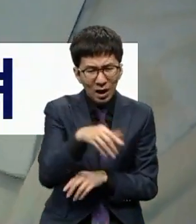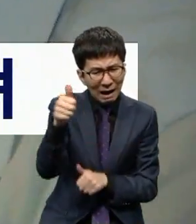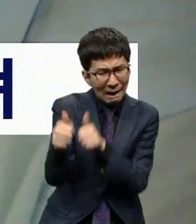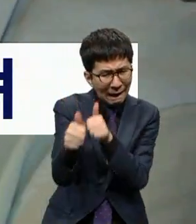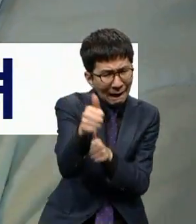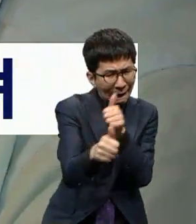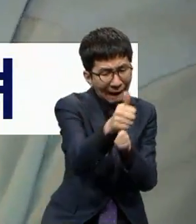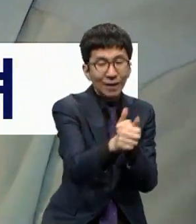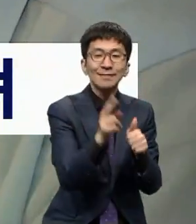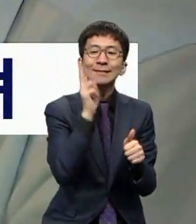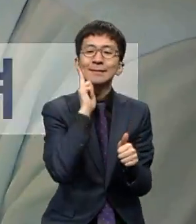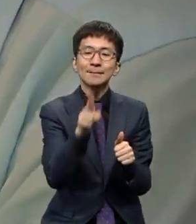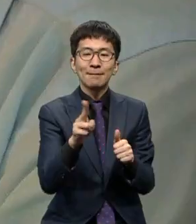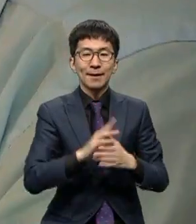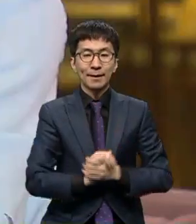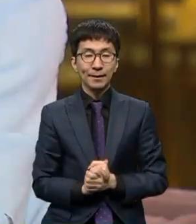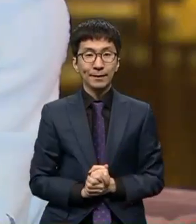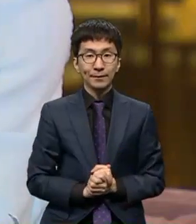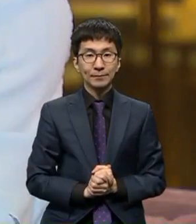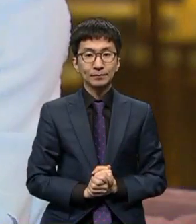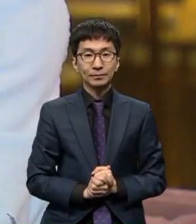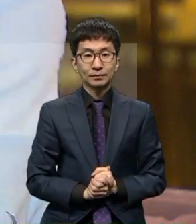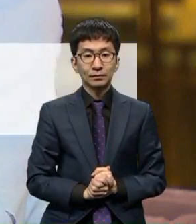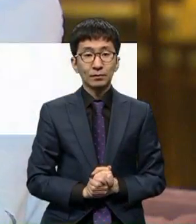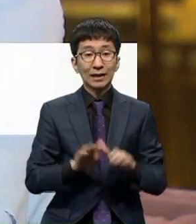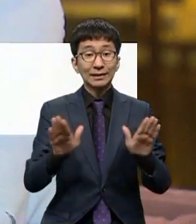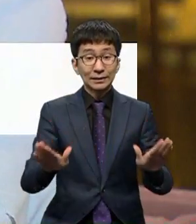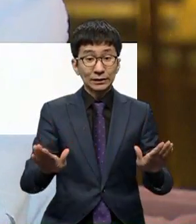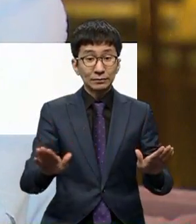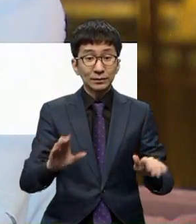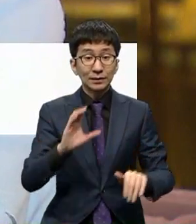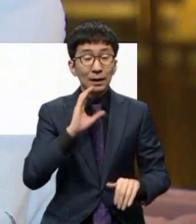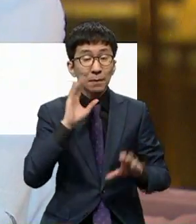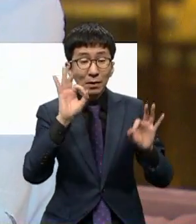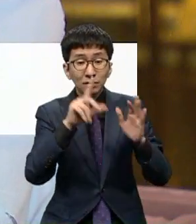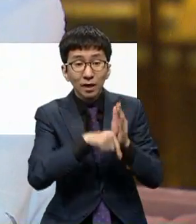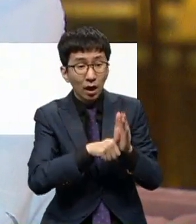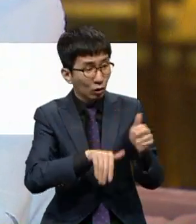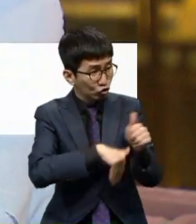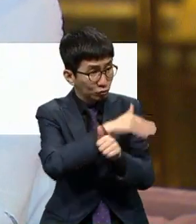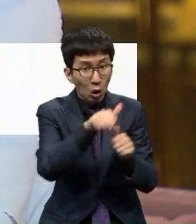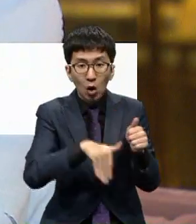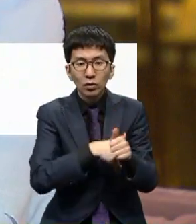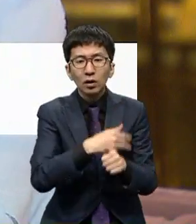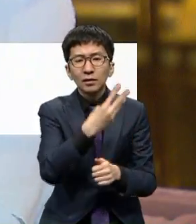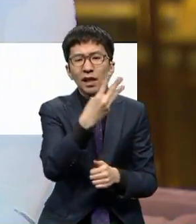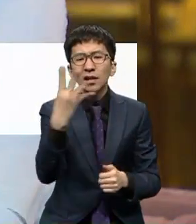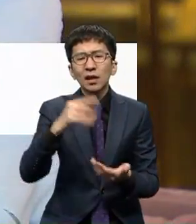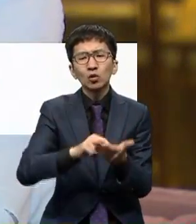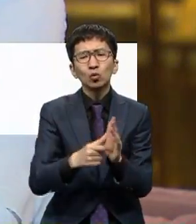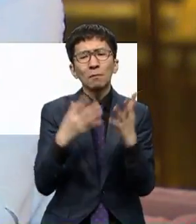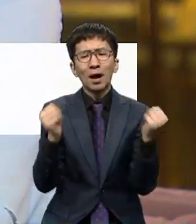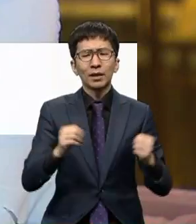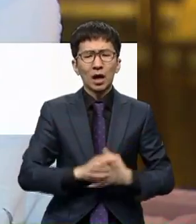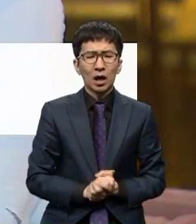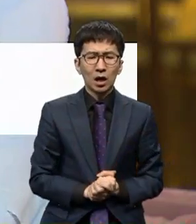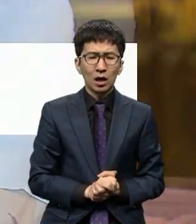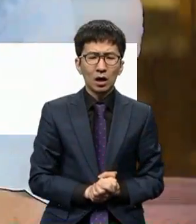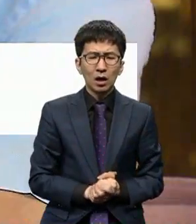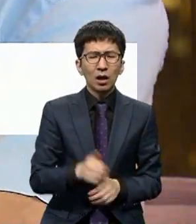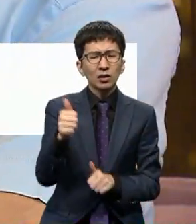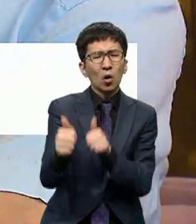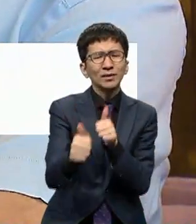겹치고 경쟁은 치열해집니다. 지금 여기에도 지금 매장에 지금 3개, 4개가 있습니다. 경쟁을 해야 하기